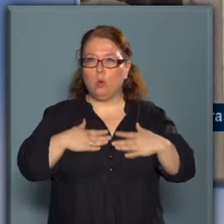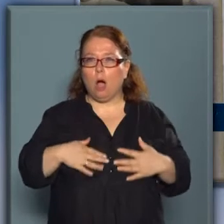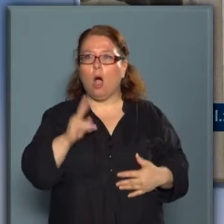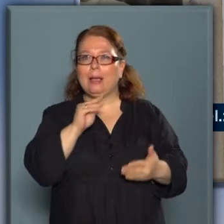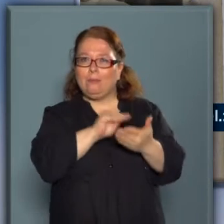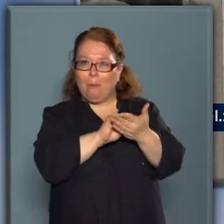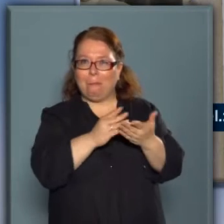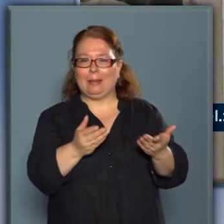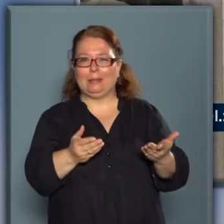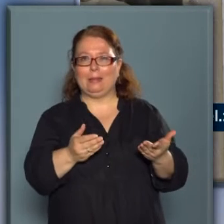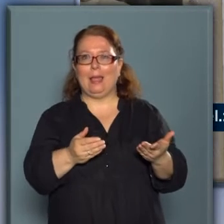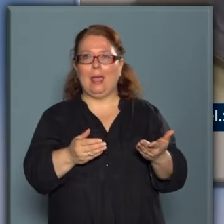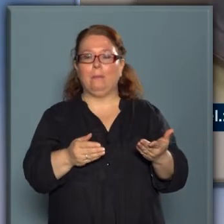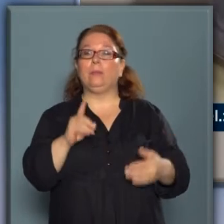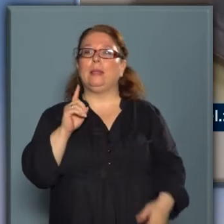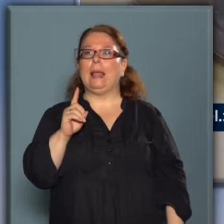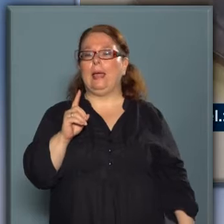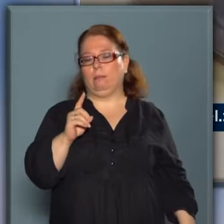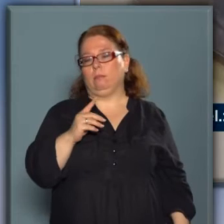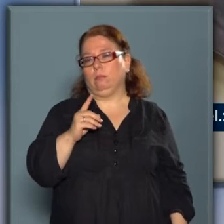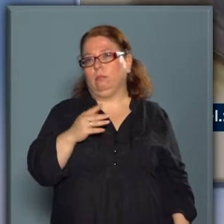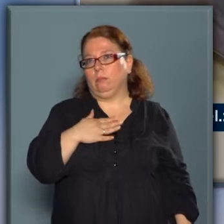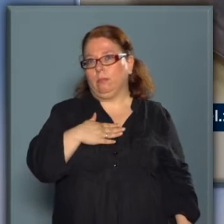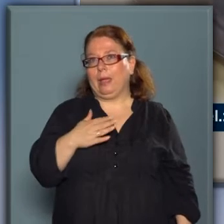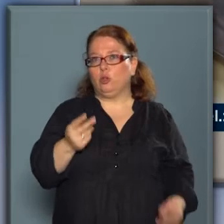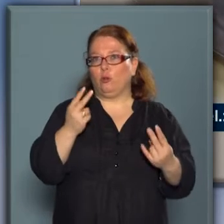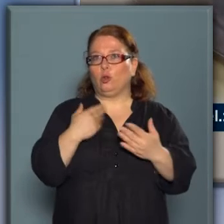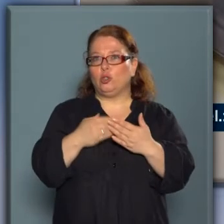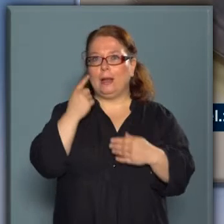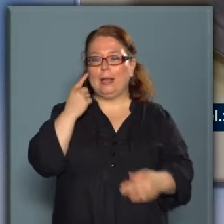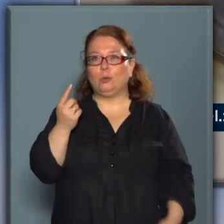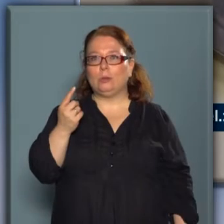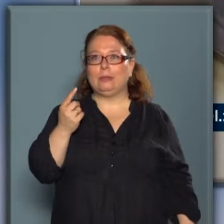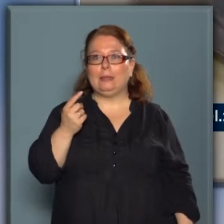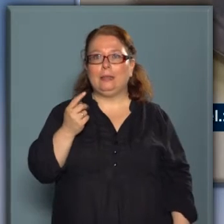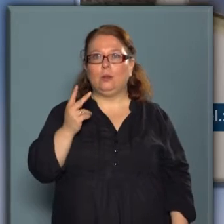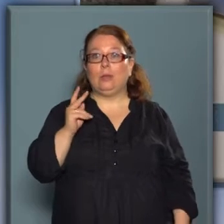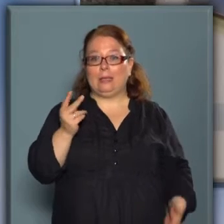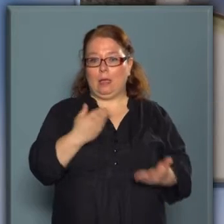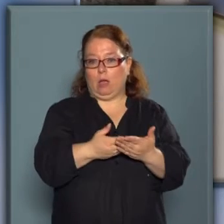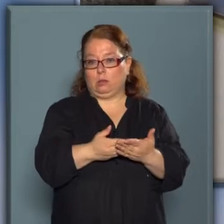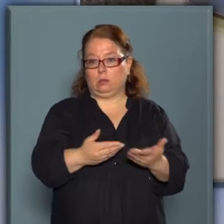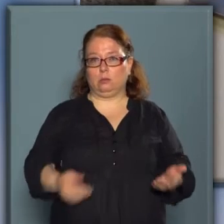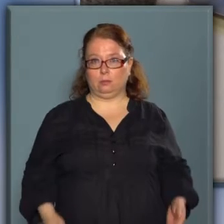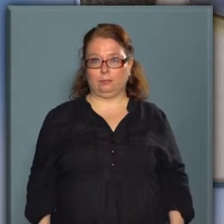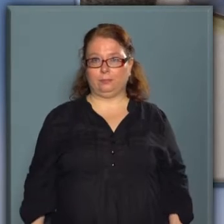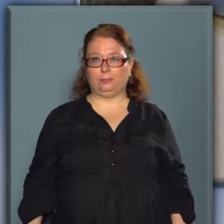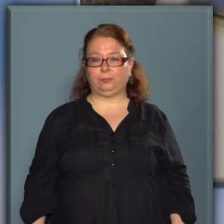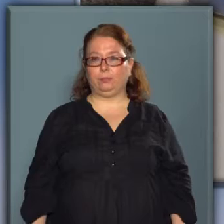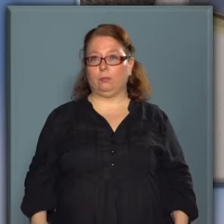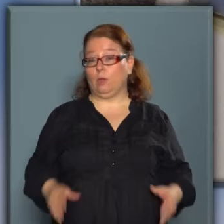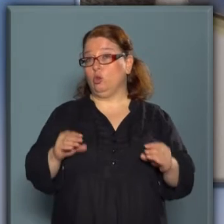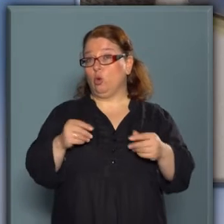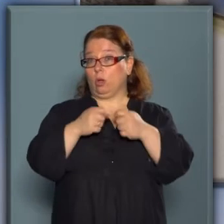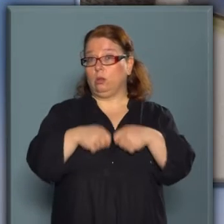hogy kik vannak rajta. De azzal együtt fontos lenne tudni, hogy kiket ábrázol.